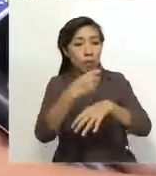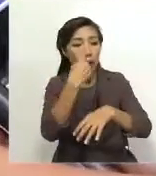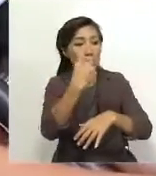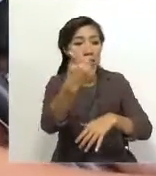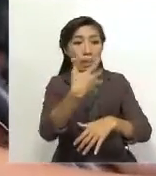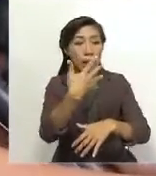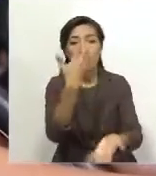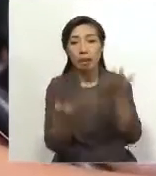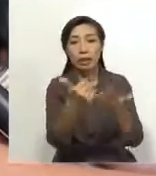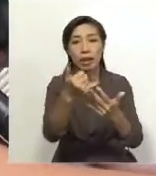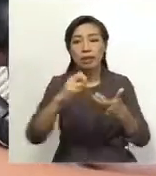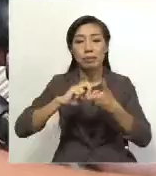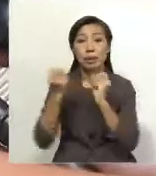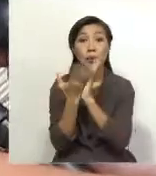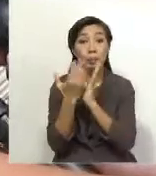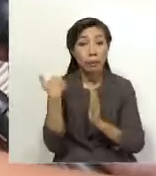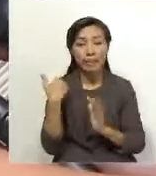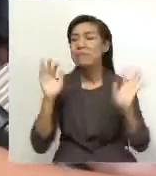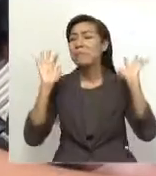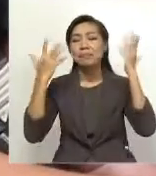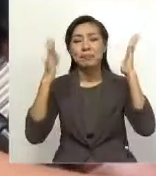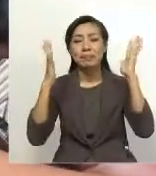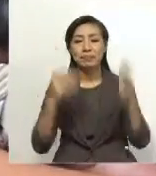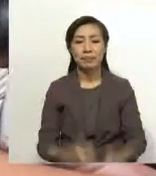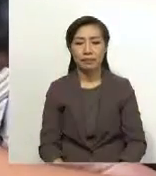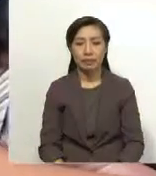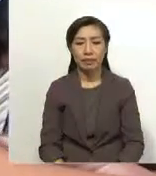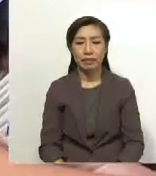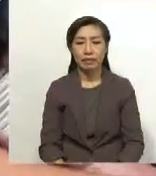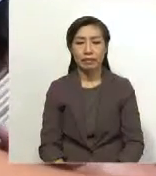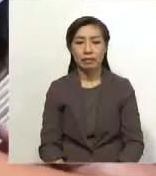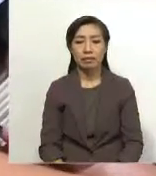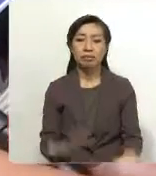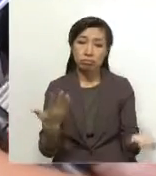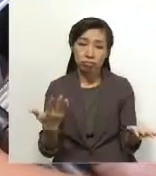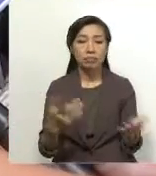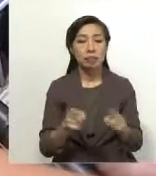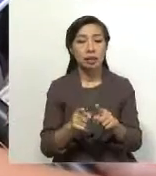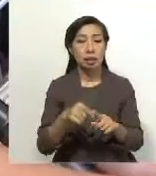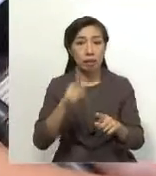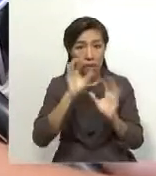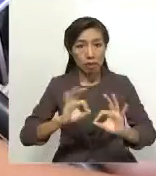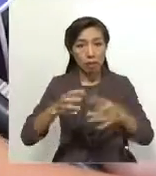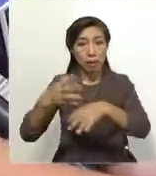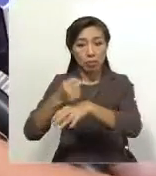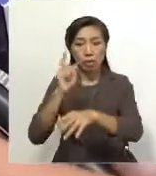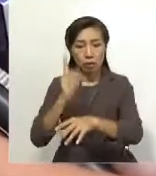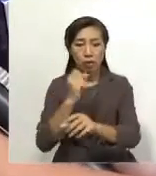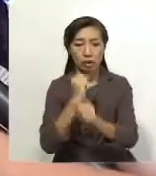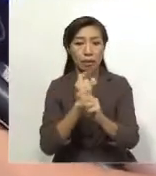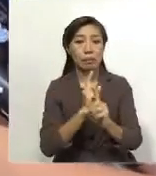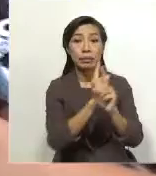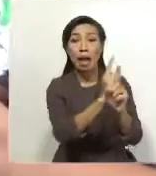ต่อ ไม่ส่งผลไม่ส่งผลก็ต้องปฏิบัติ